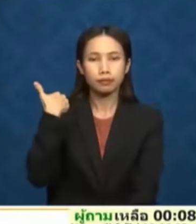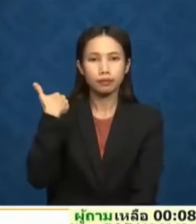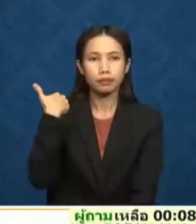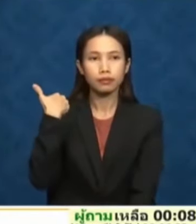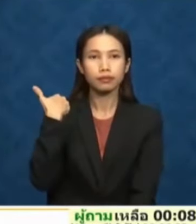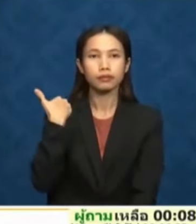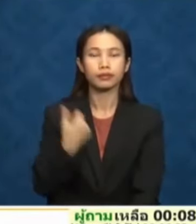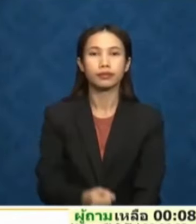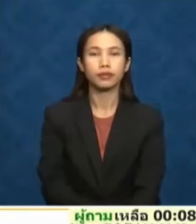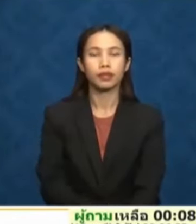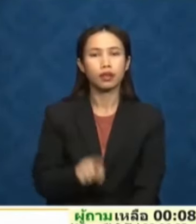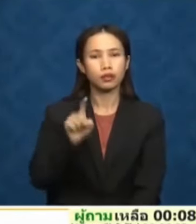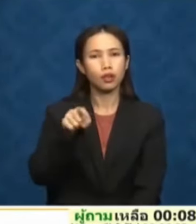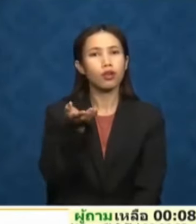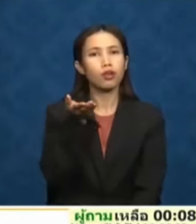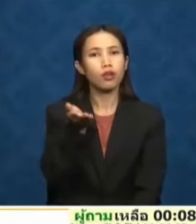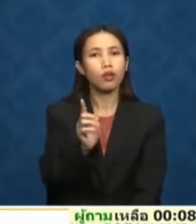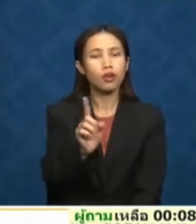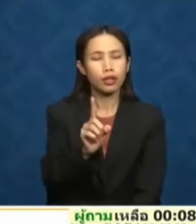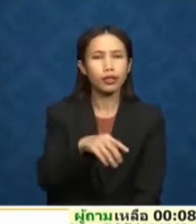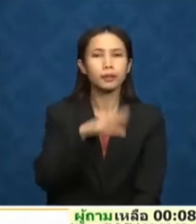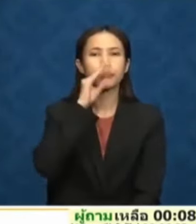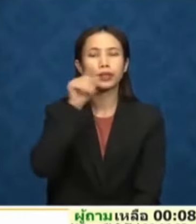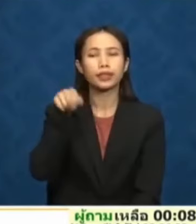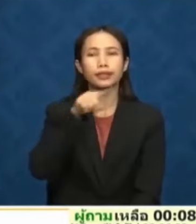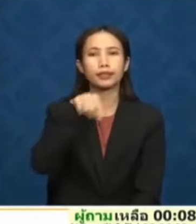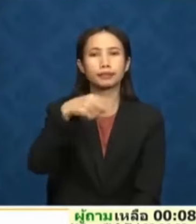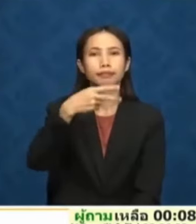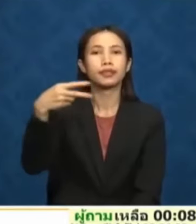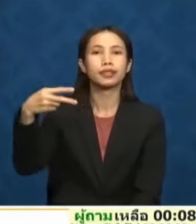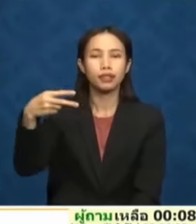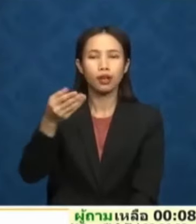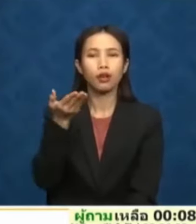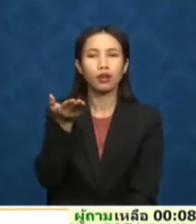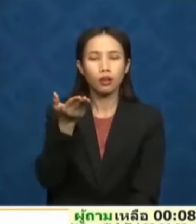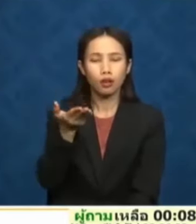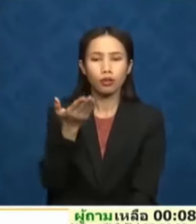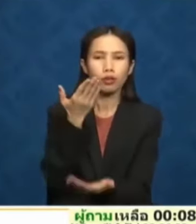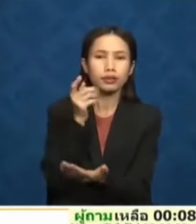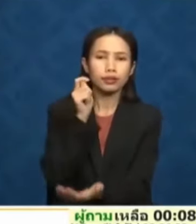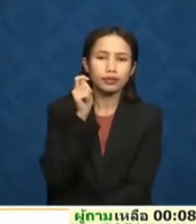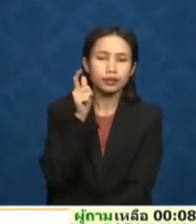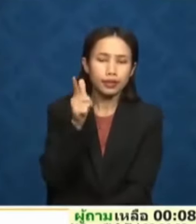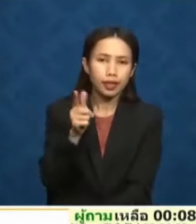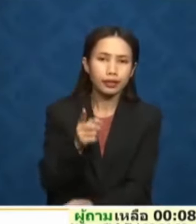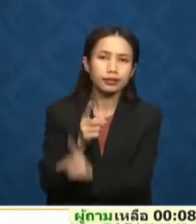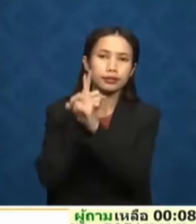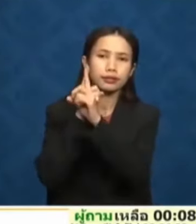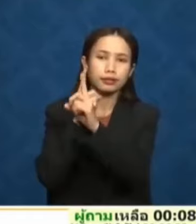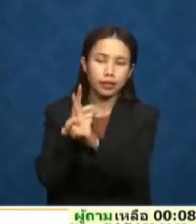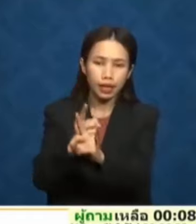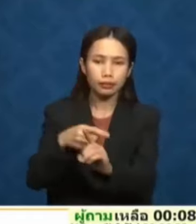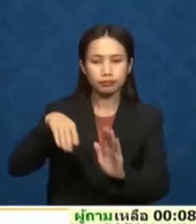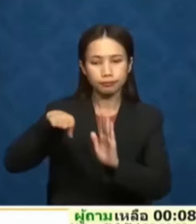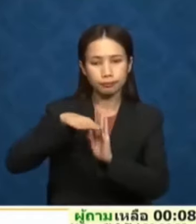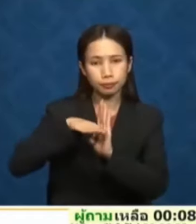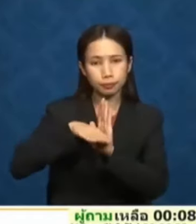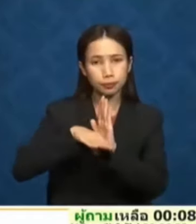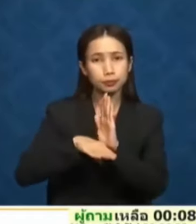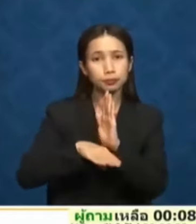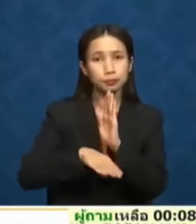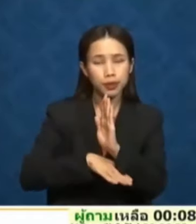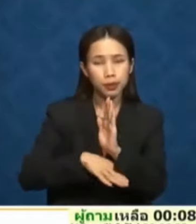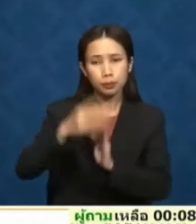ก็บอยู่ต้องขออนุญาตประธานที่ใช้ภาษาอังกฤษนิดนึงครับเป็นการจ่ายตามรายการปลายปิดเพราะเป็น